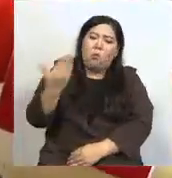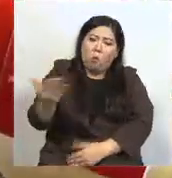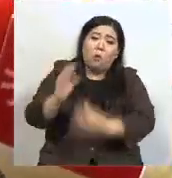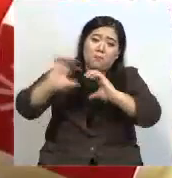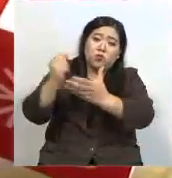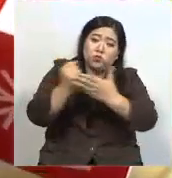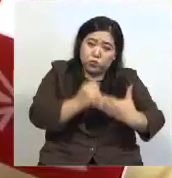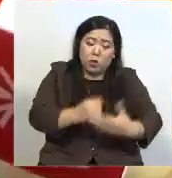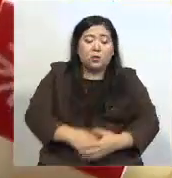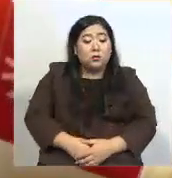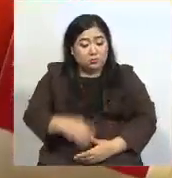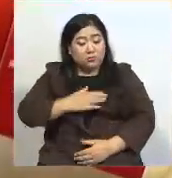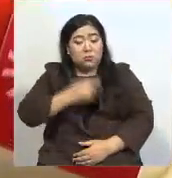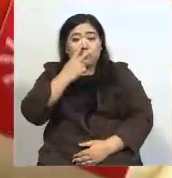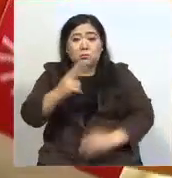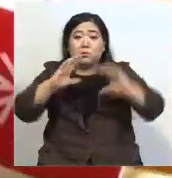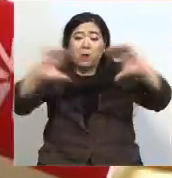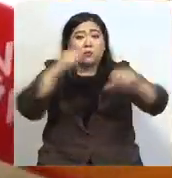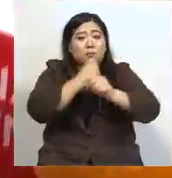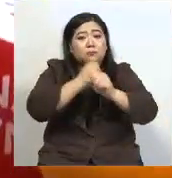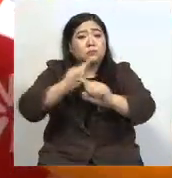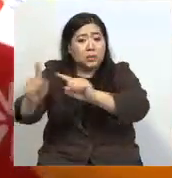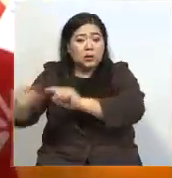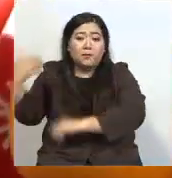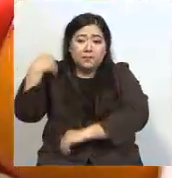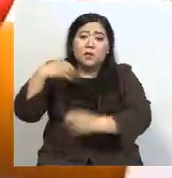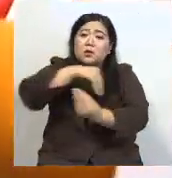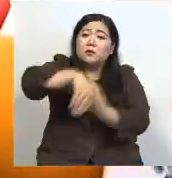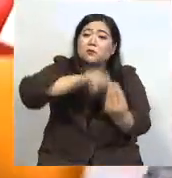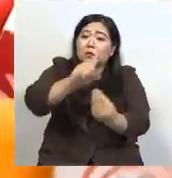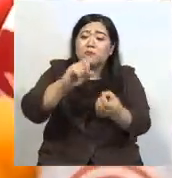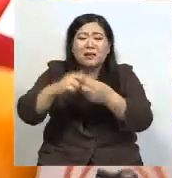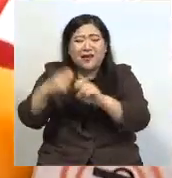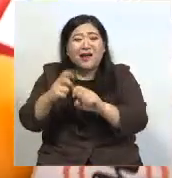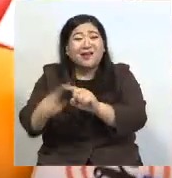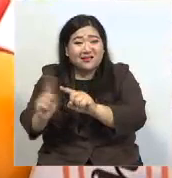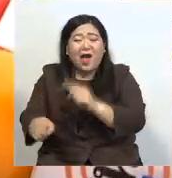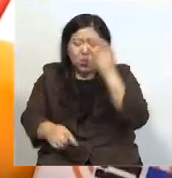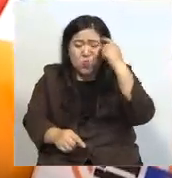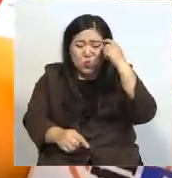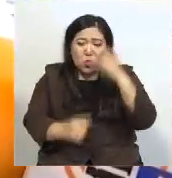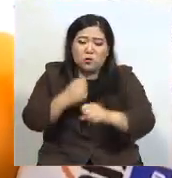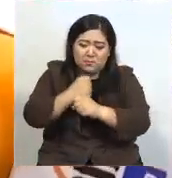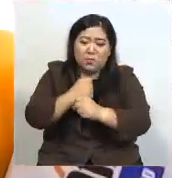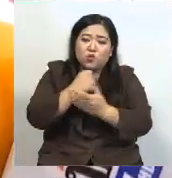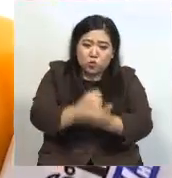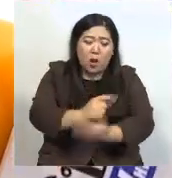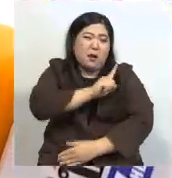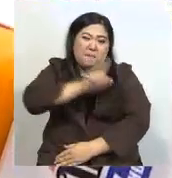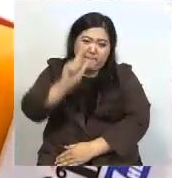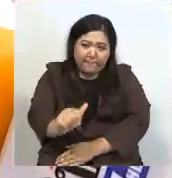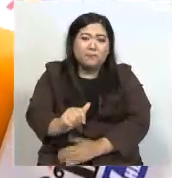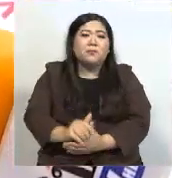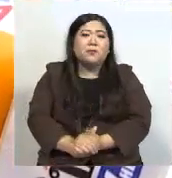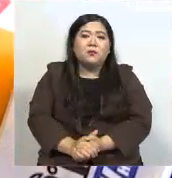ผมคิดว่ารัฐบาลทุ่มเทนะครับในเรื่องของประเด็นของการแก้ปัญหาเศรษฐกิจของพี่น้องประชาชนอันนี้ถือเป็นภารกิจหลักของรัฐบาลอยู่แล้ว